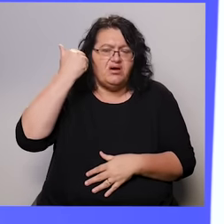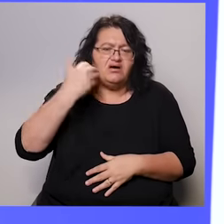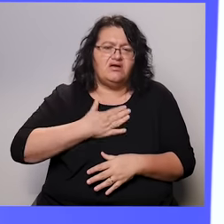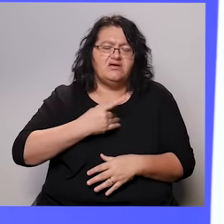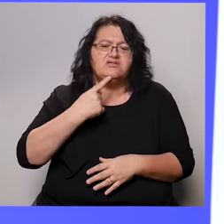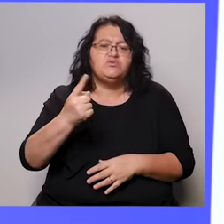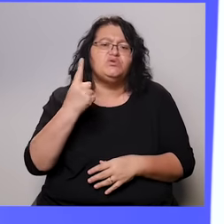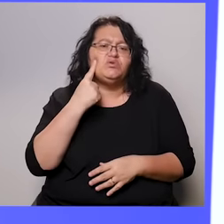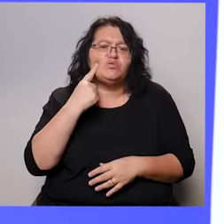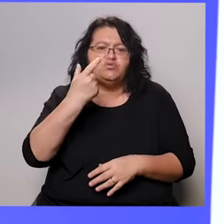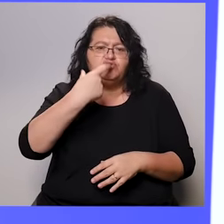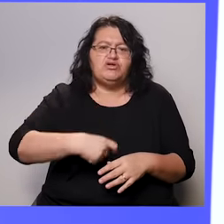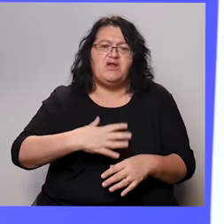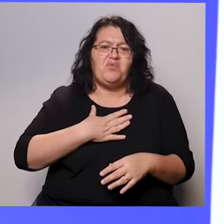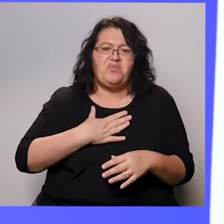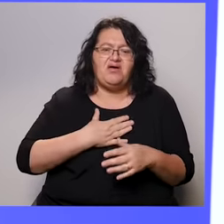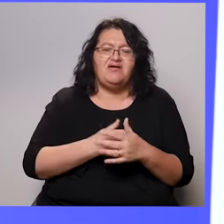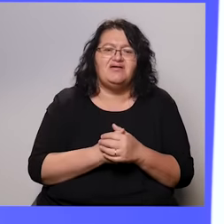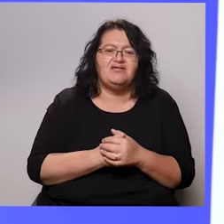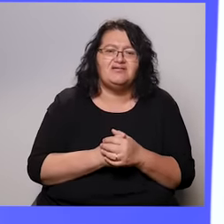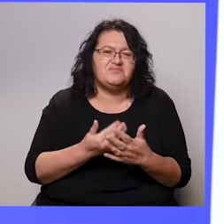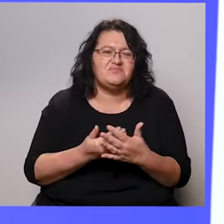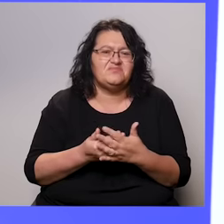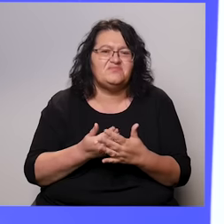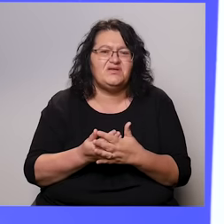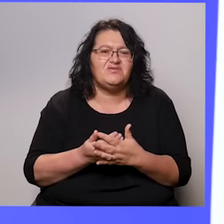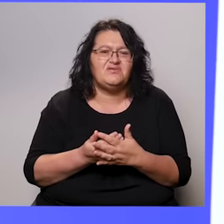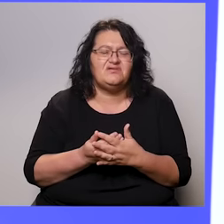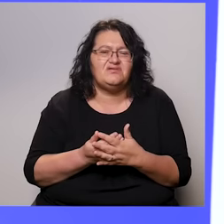lucrurile acestea, o spun spre rușinea mea, pentru că